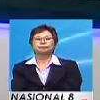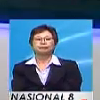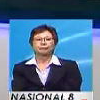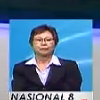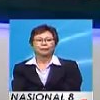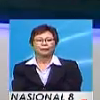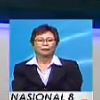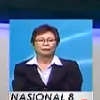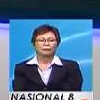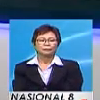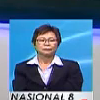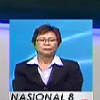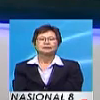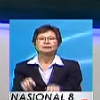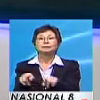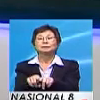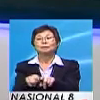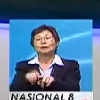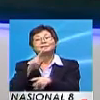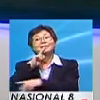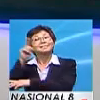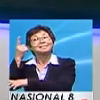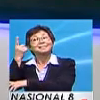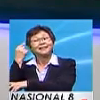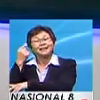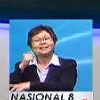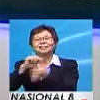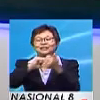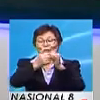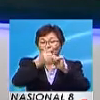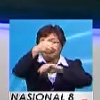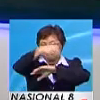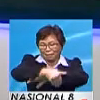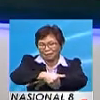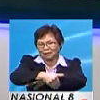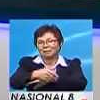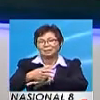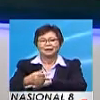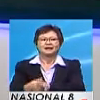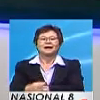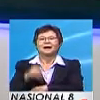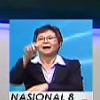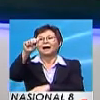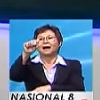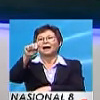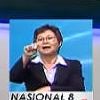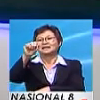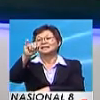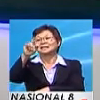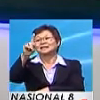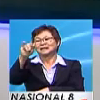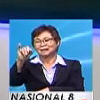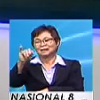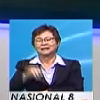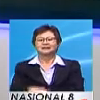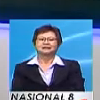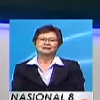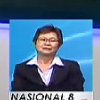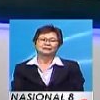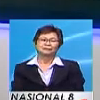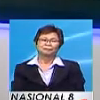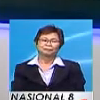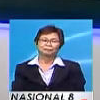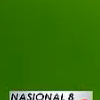Syarikat baik seperti yang dijanjikan segmen sukan malam ini bersama Siti Aisyah basle silakan Aisah